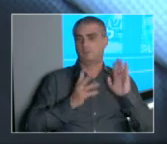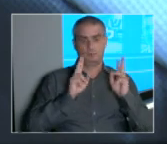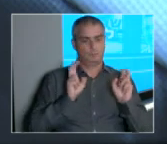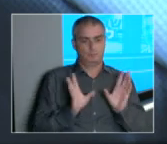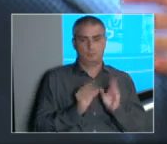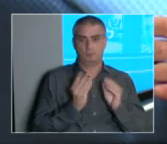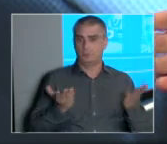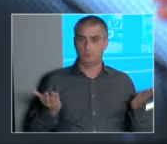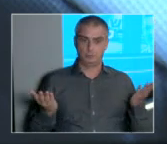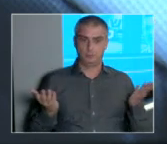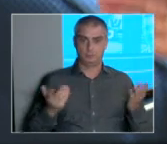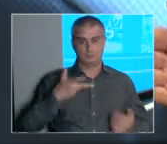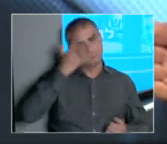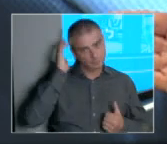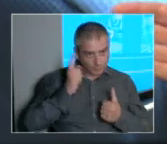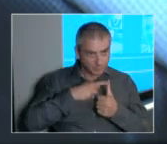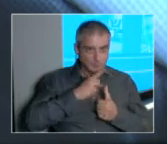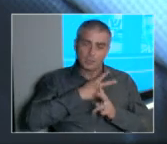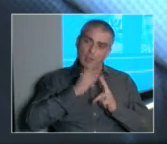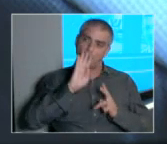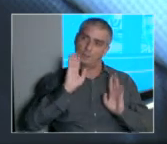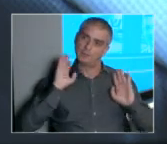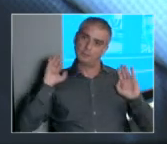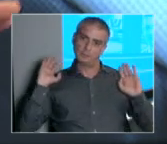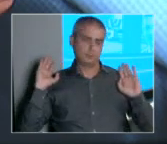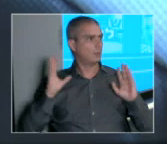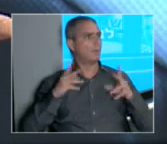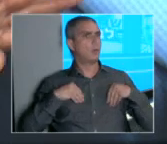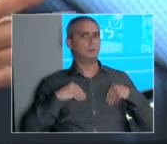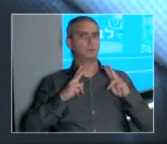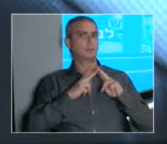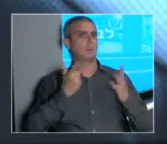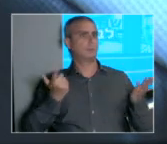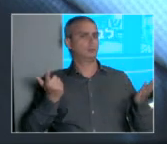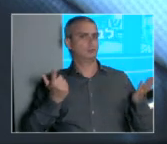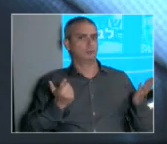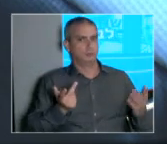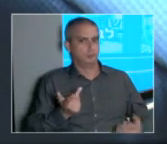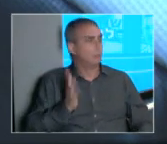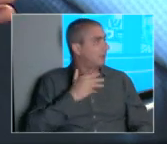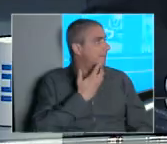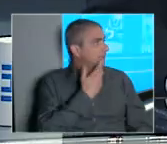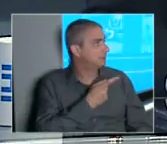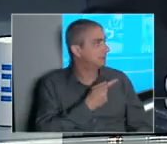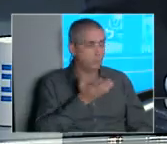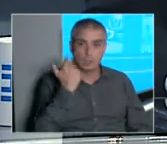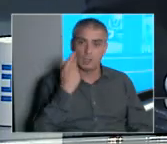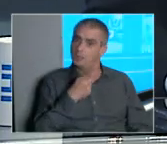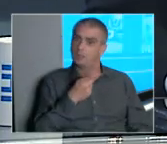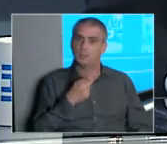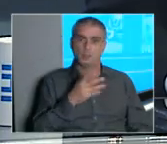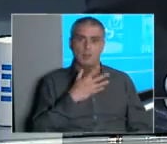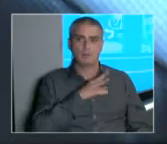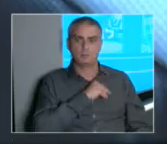לשבת איתו, לפיד, הוא רק ביבי נתניהו, מיד אחרי הפגישה. למה לא הסכמת להיפגש? גם אצלך אגב, משה, היה סיפור כזה. אבל למה לא הסכמת להיפגש? למה אתה לא